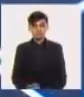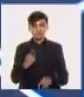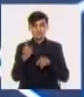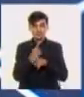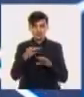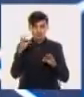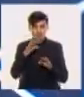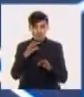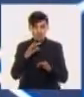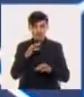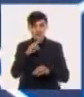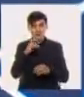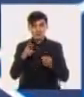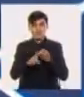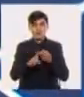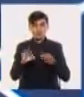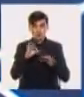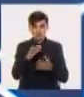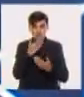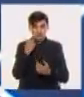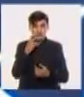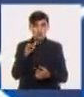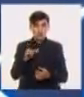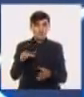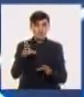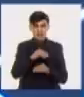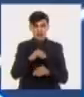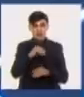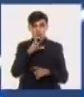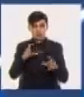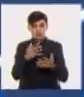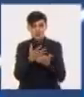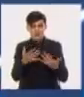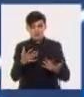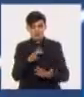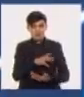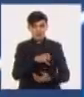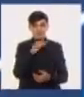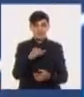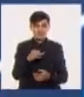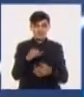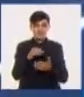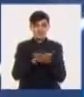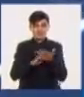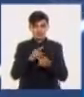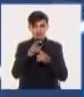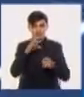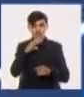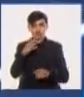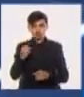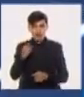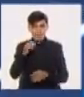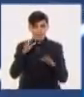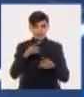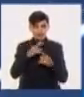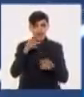Единых симптомов у коронавируса нет. У всех людей он проявляется по-разному. Об этом заявили инфекционисты из США, а